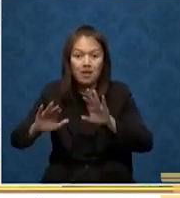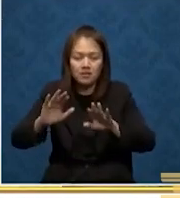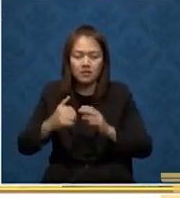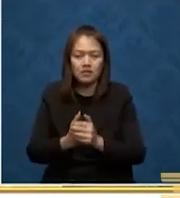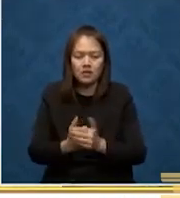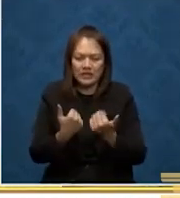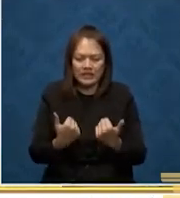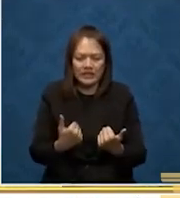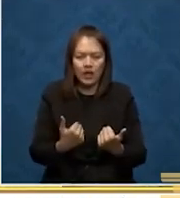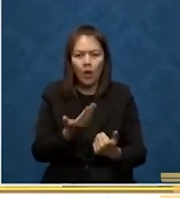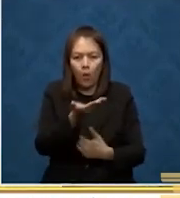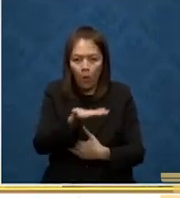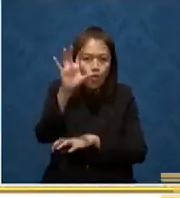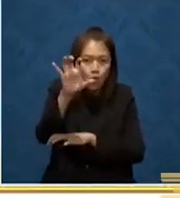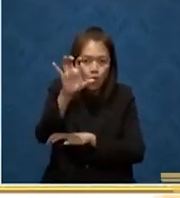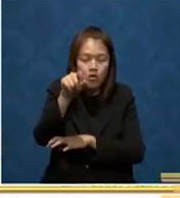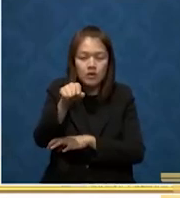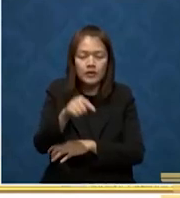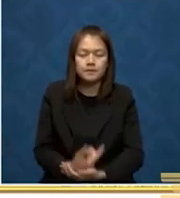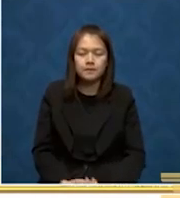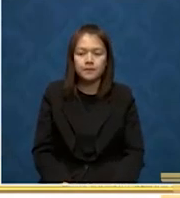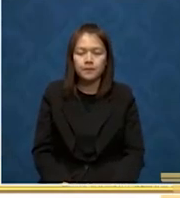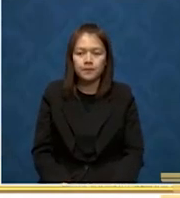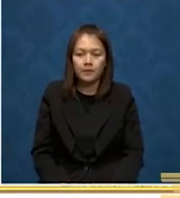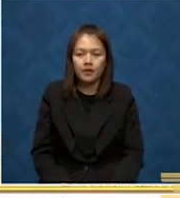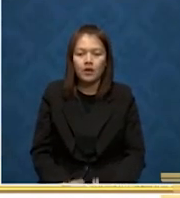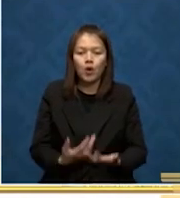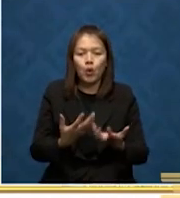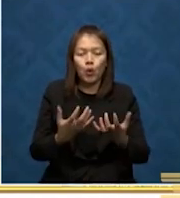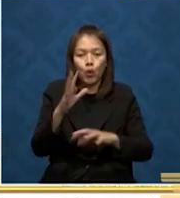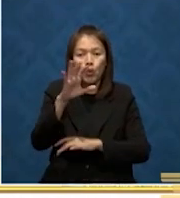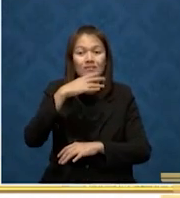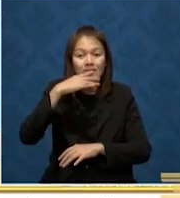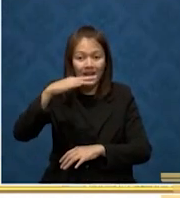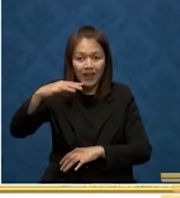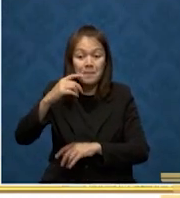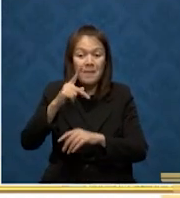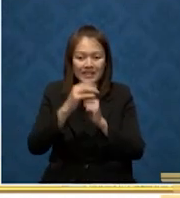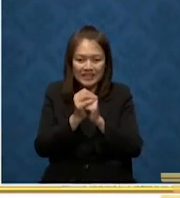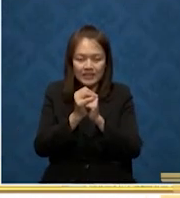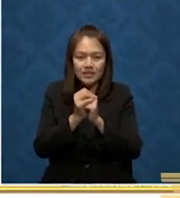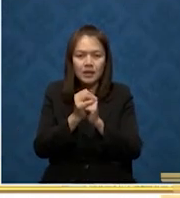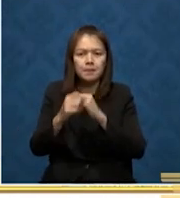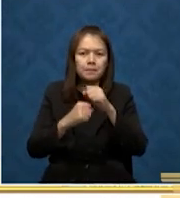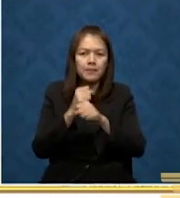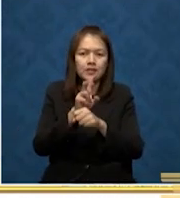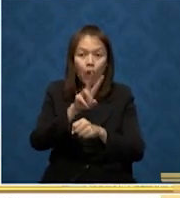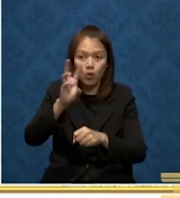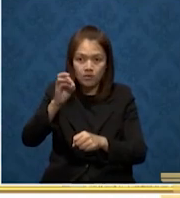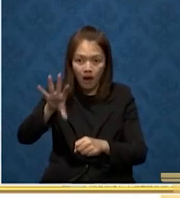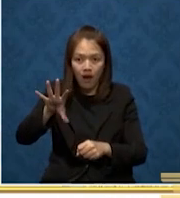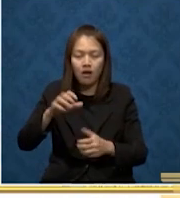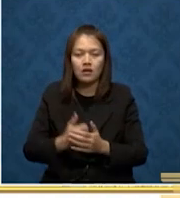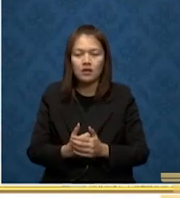วันนี้ผมจะขอผเฉพะเรื่องกุง ผลปริษกุ้งทะเลของจหปจจิมลีปี 2,565 นะครับ